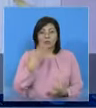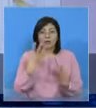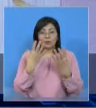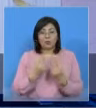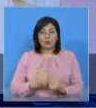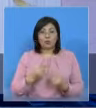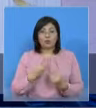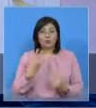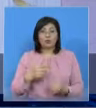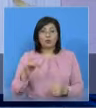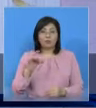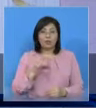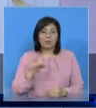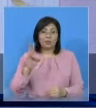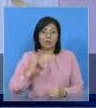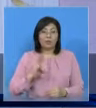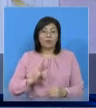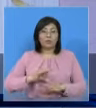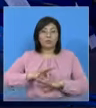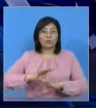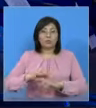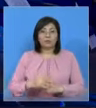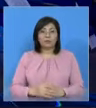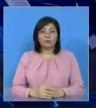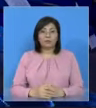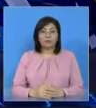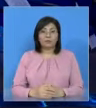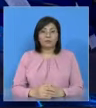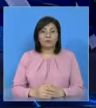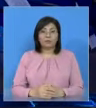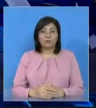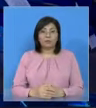сайын 13-ші қарашада атап өтіледі. Жансая Әбдікәрім, Данияр Матгулов, Ақтөбе телеарнасы.